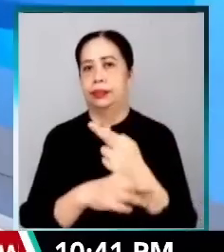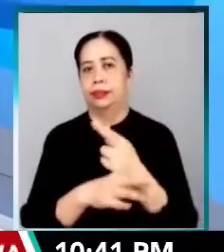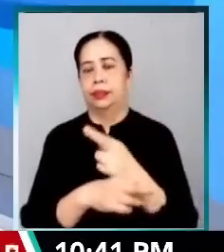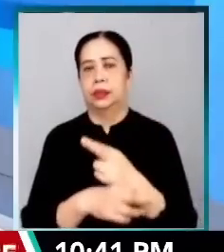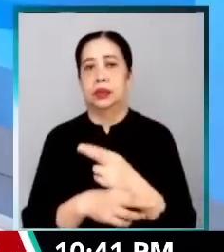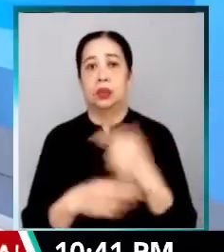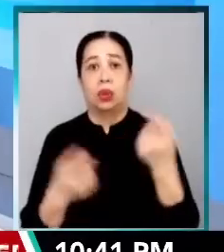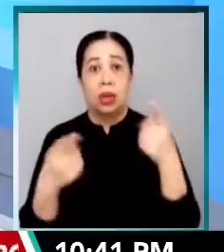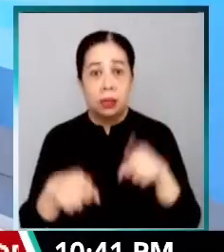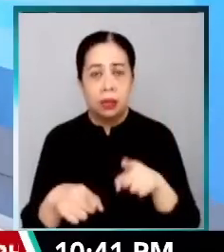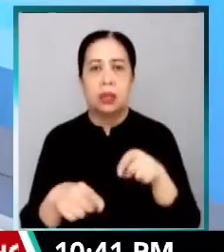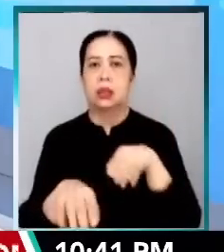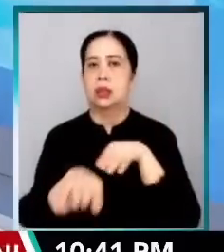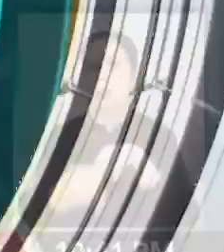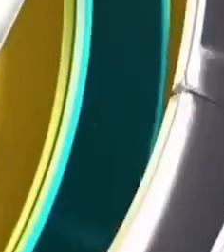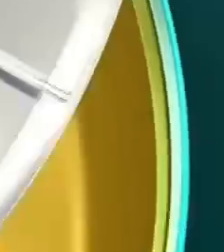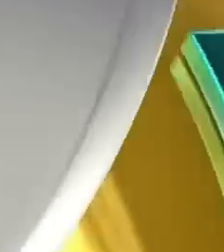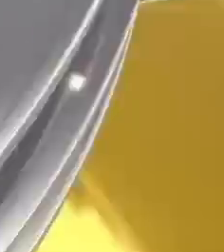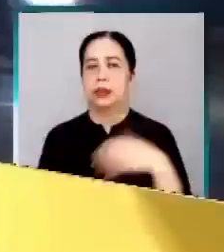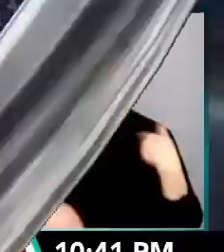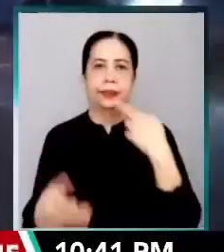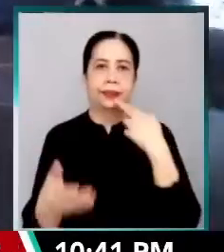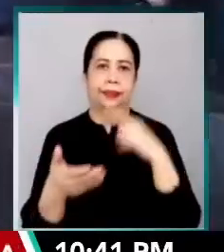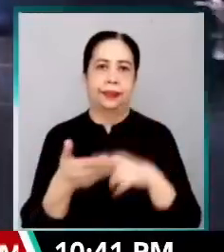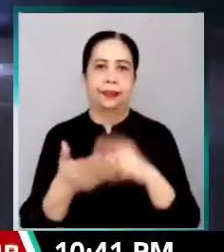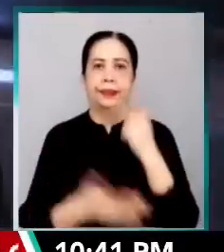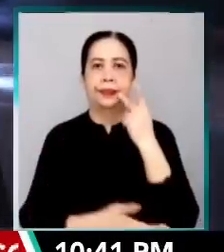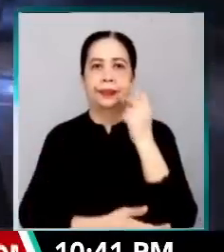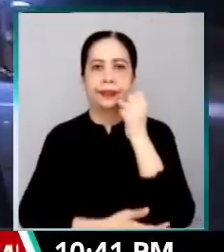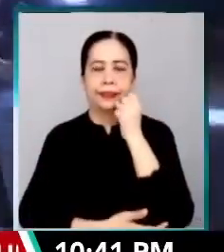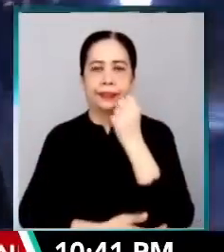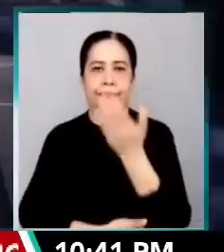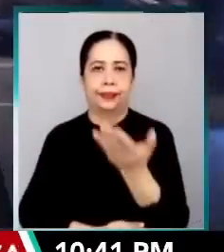trapiko. May report si Katrina Son.